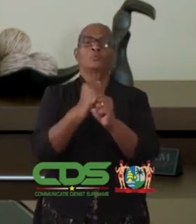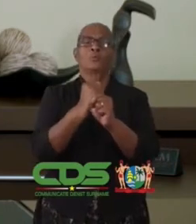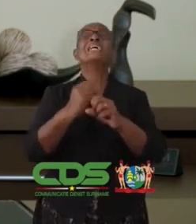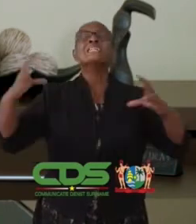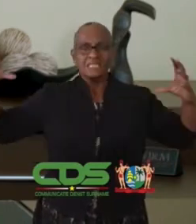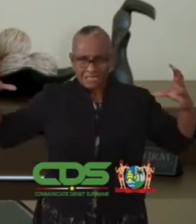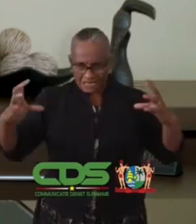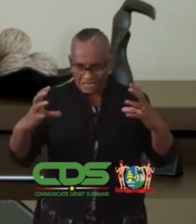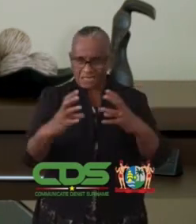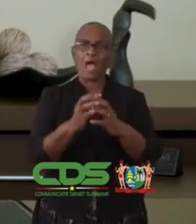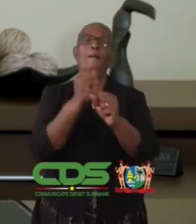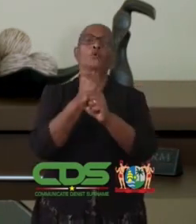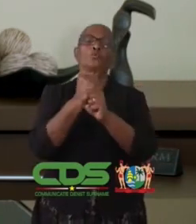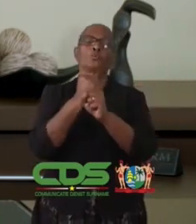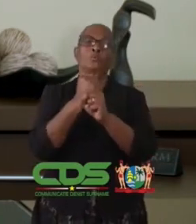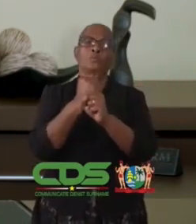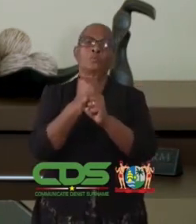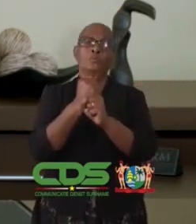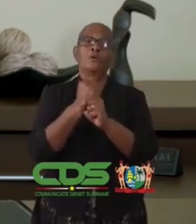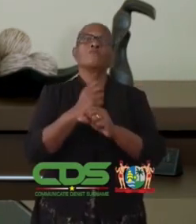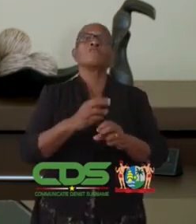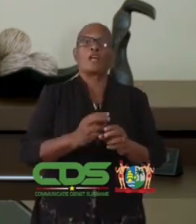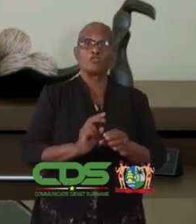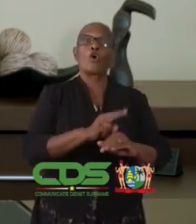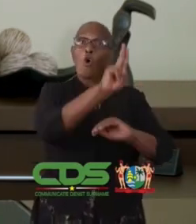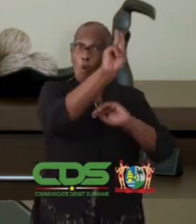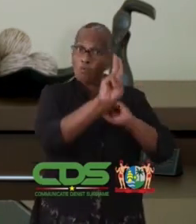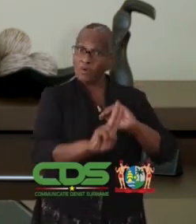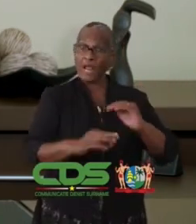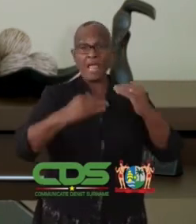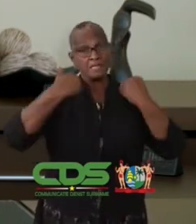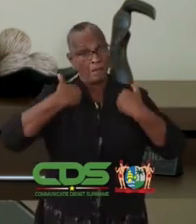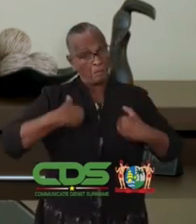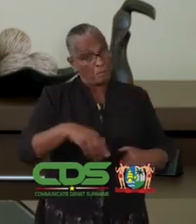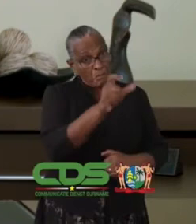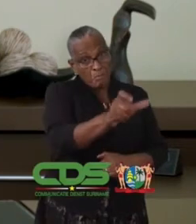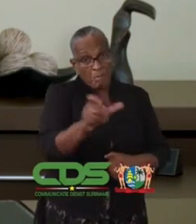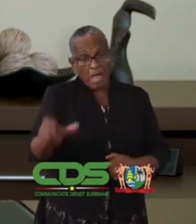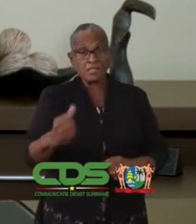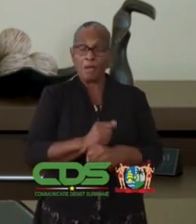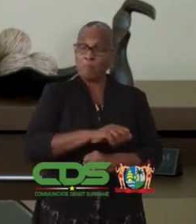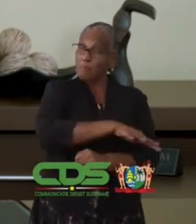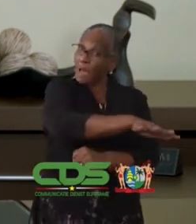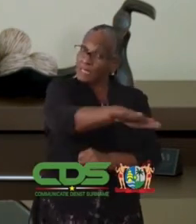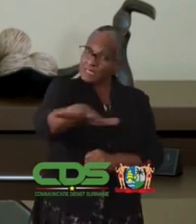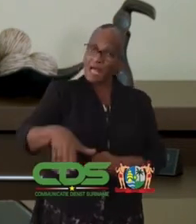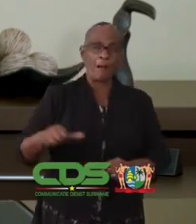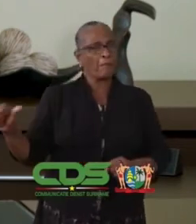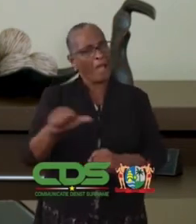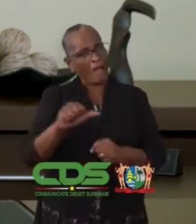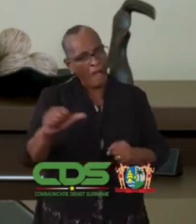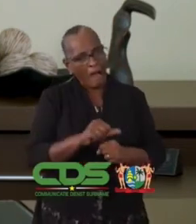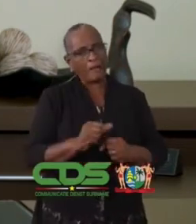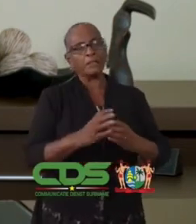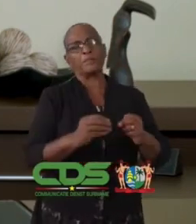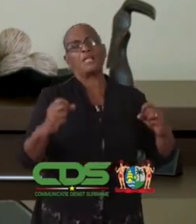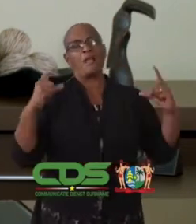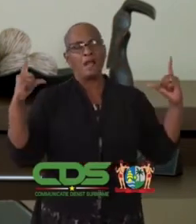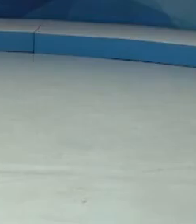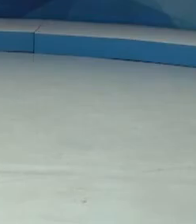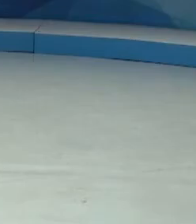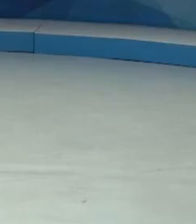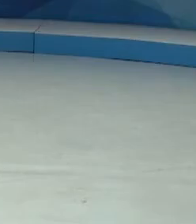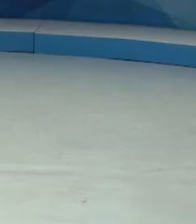samenspel. Een samenspel van overheid, burgers, maatschappelijke en zakelijk